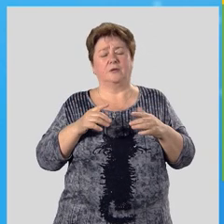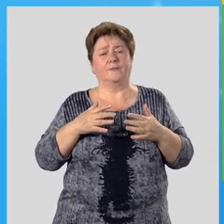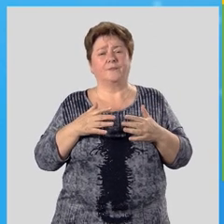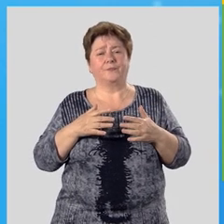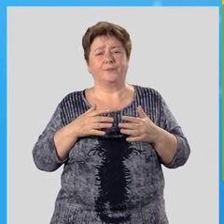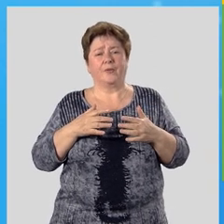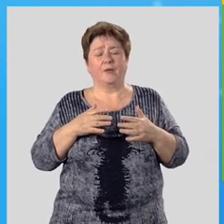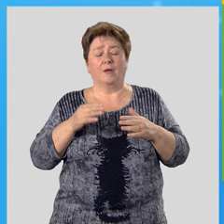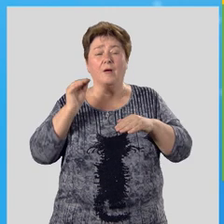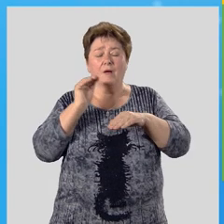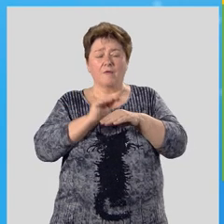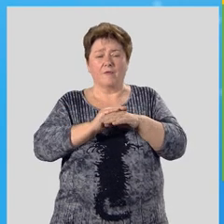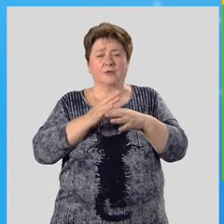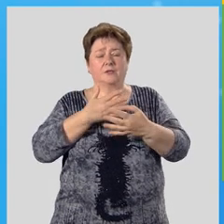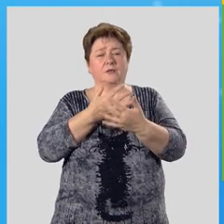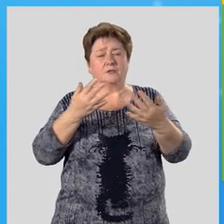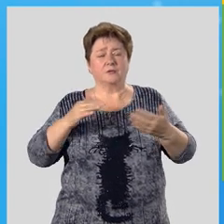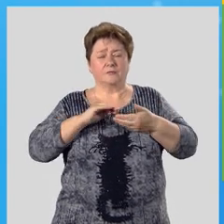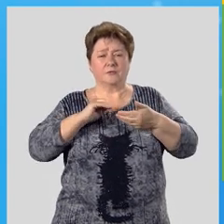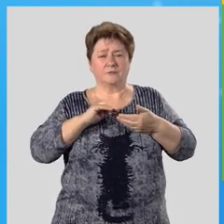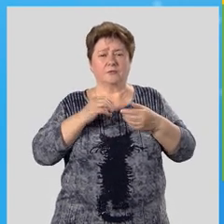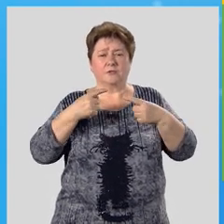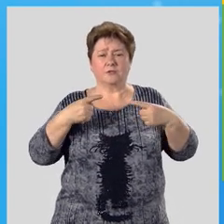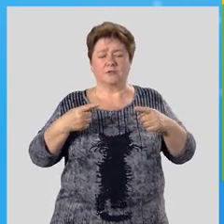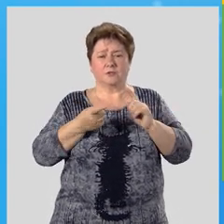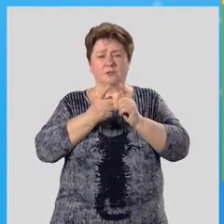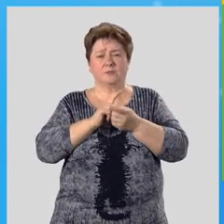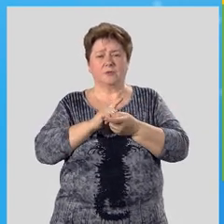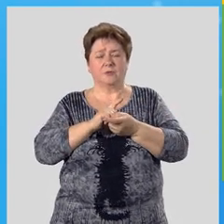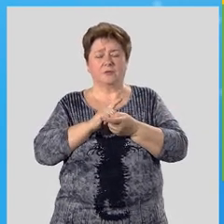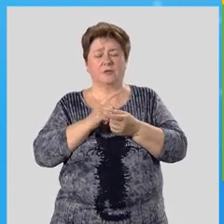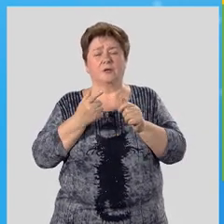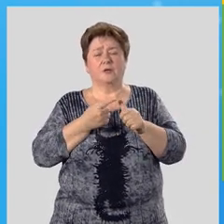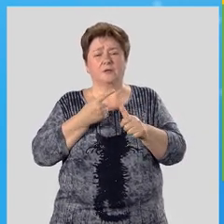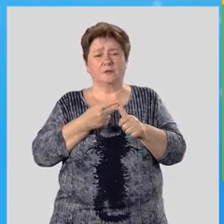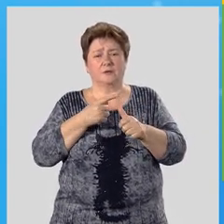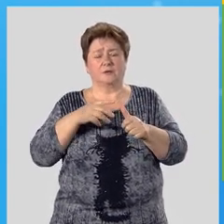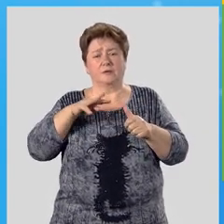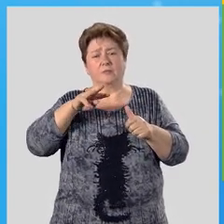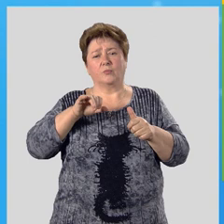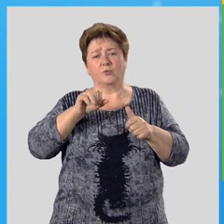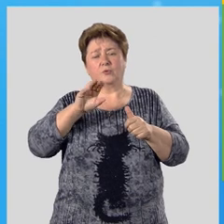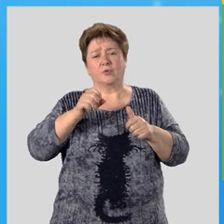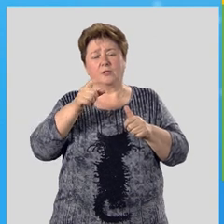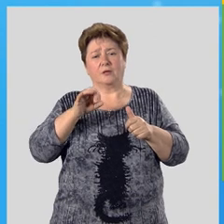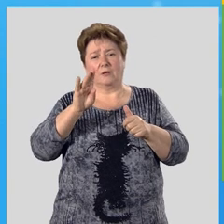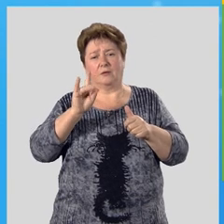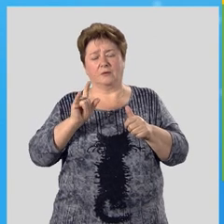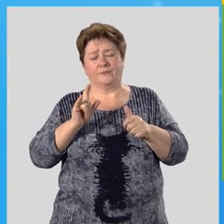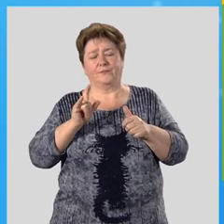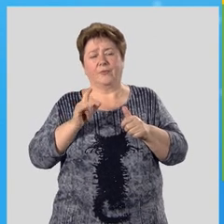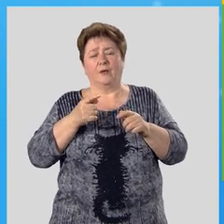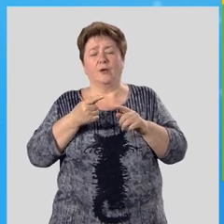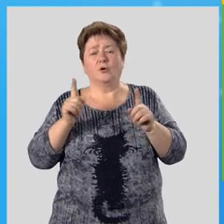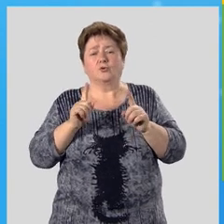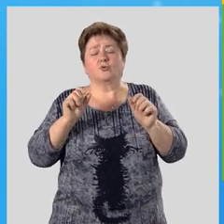консерванты. Факторы среды, вызывающие различные мутации, называют мутагенами.